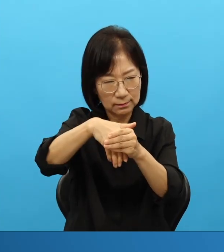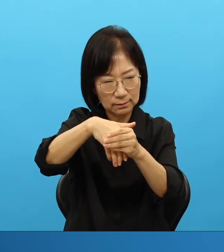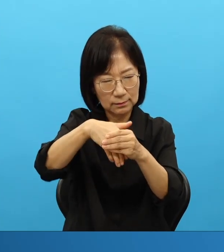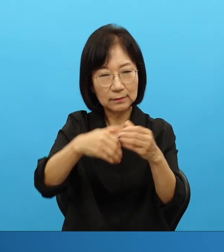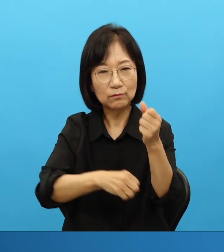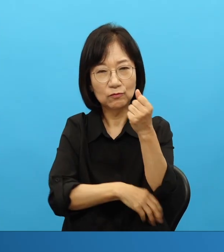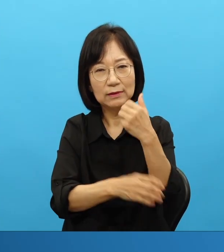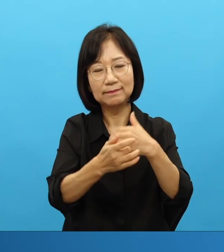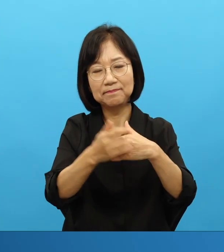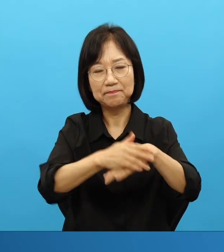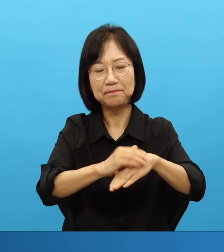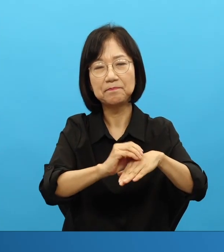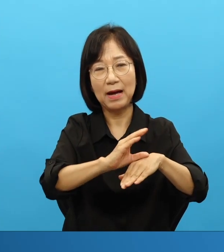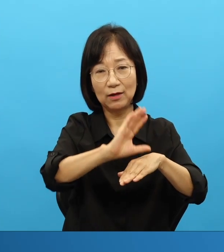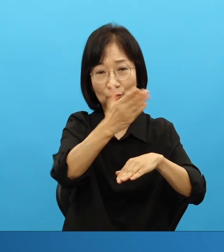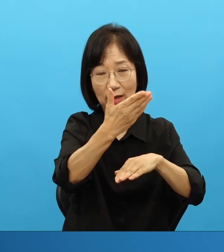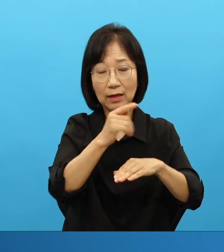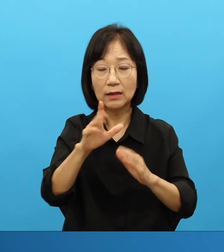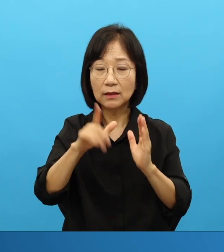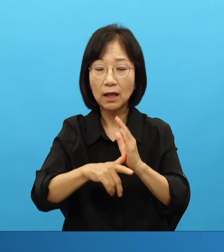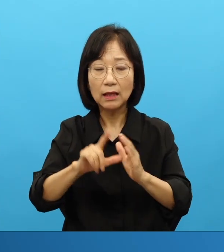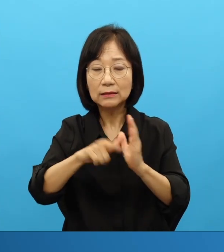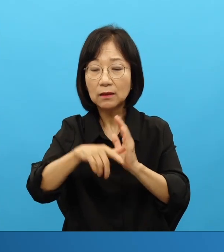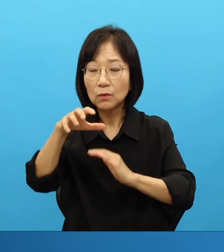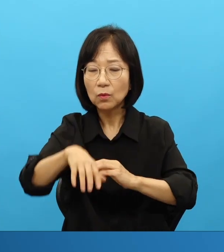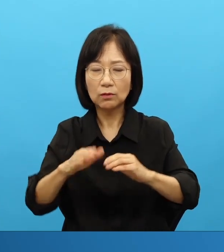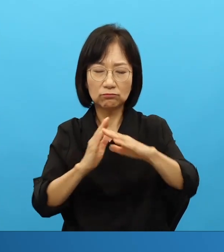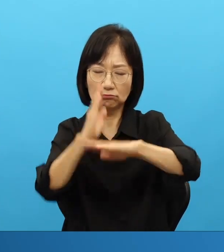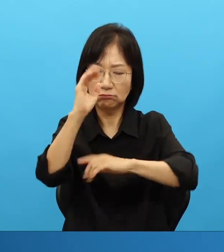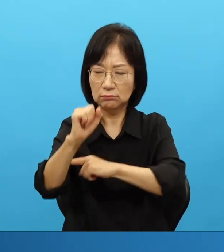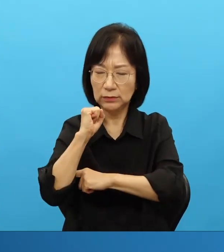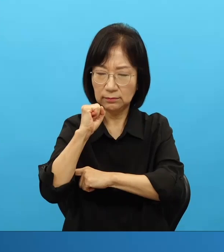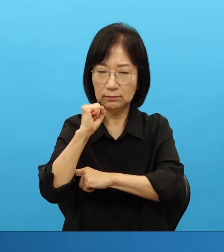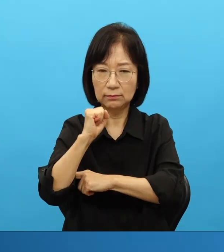시공간 초월이라는 역사, 100가지 뜰의 주역이 되라.